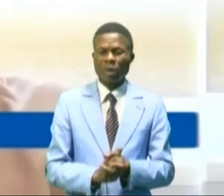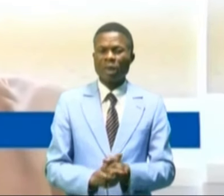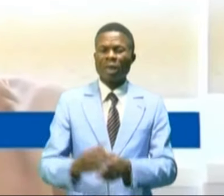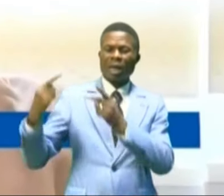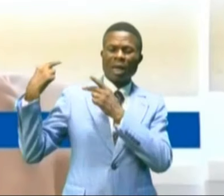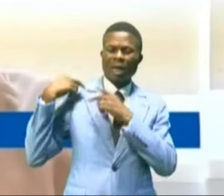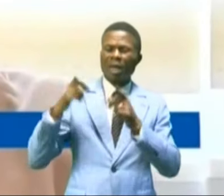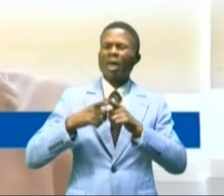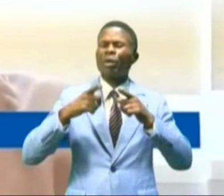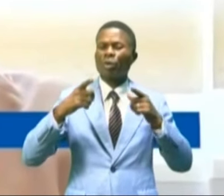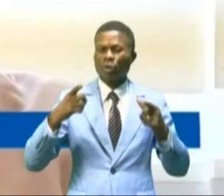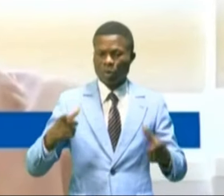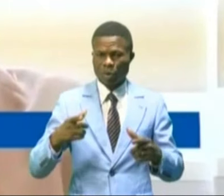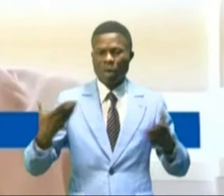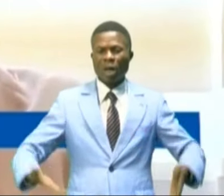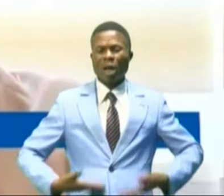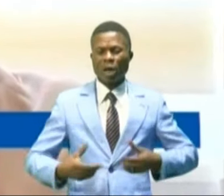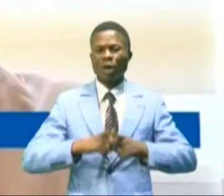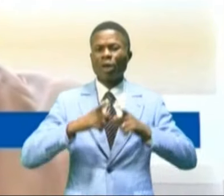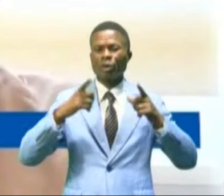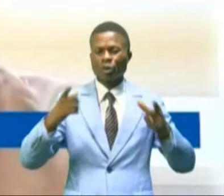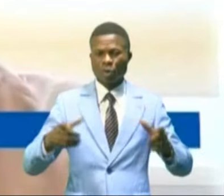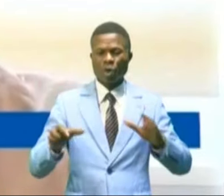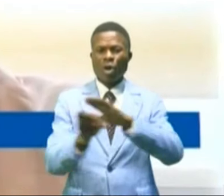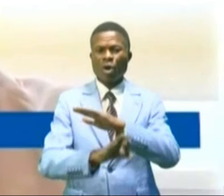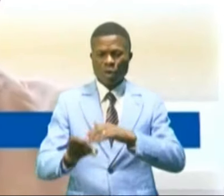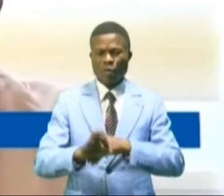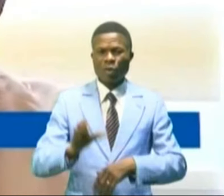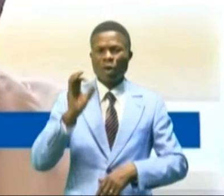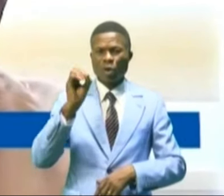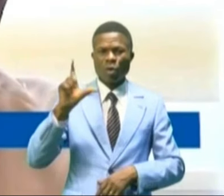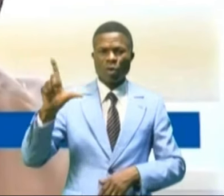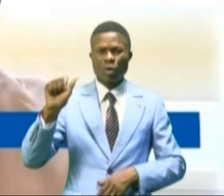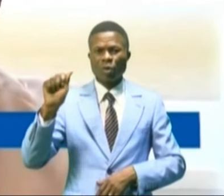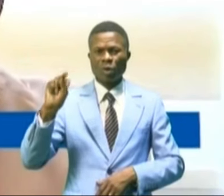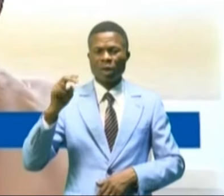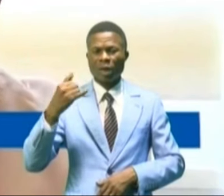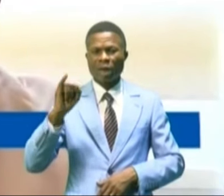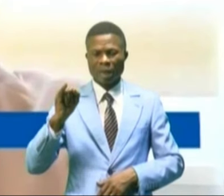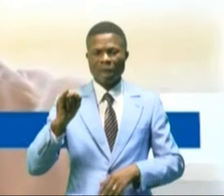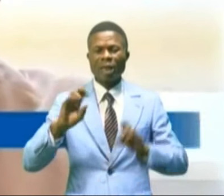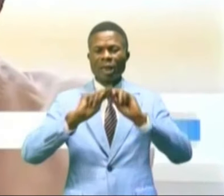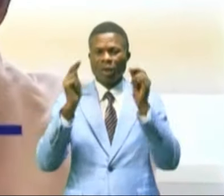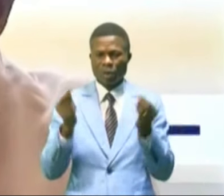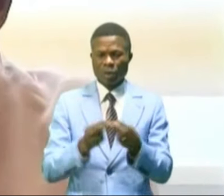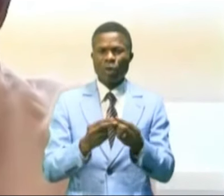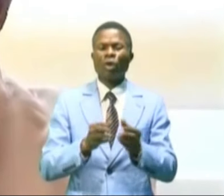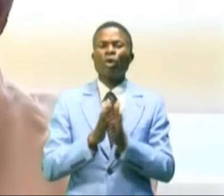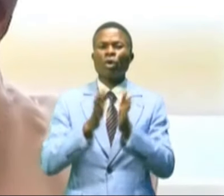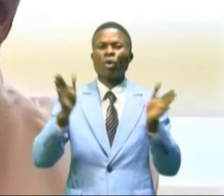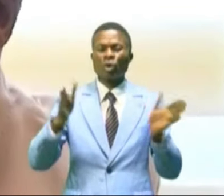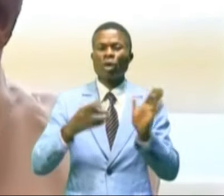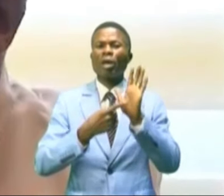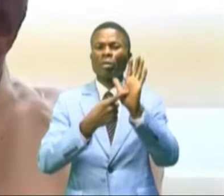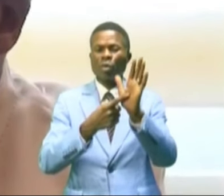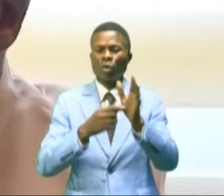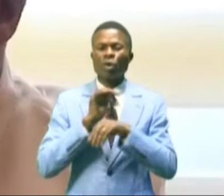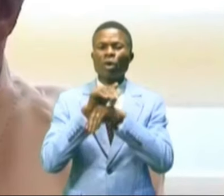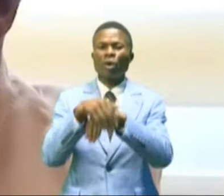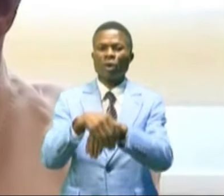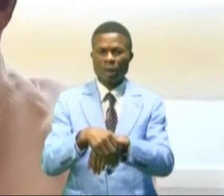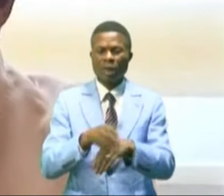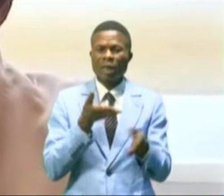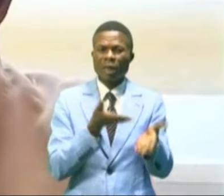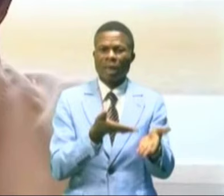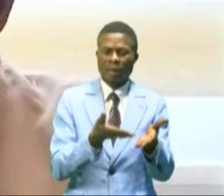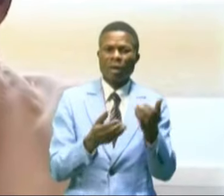journée aujourd'hui, une grande joie que la Fondation Olangui Oshue soit une première institution chrétienne qui officiellement montre son engagement à aider